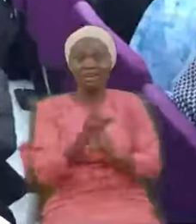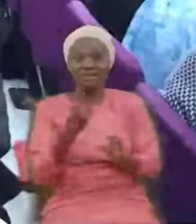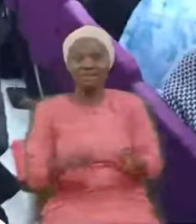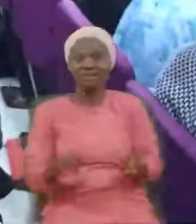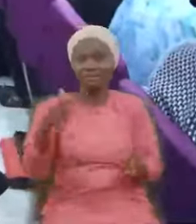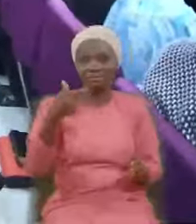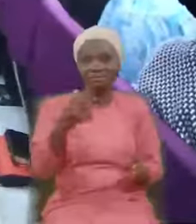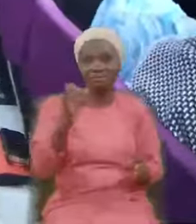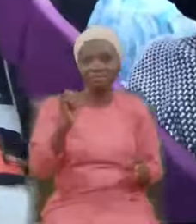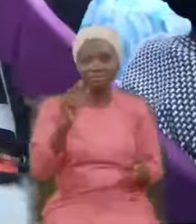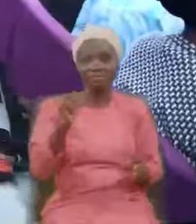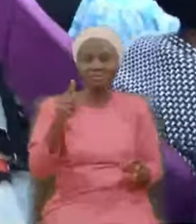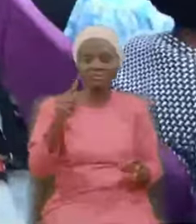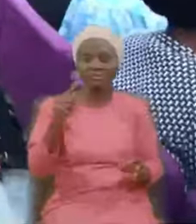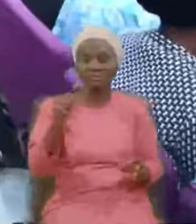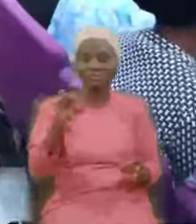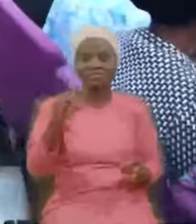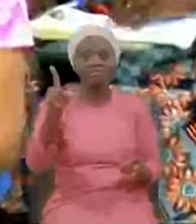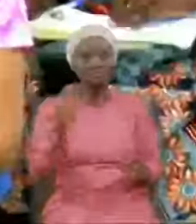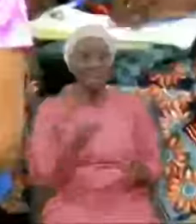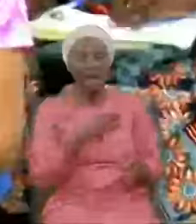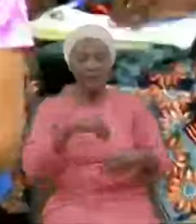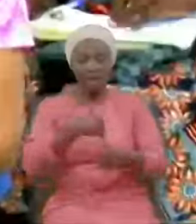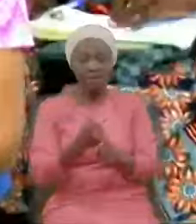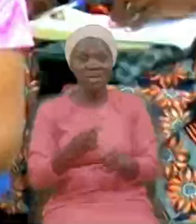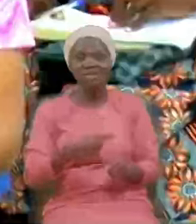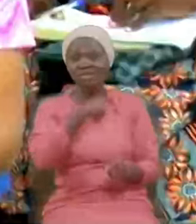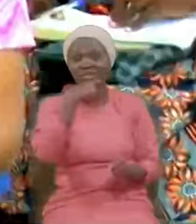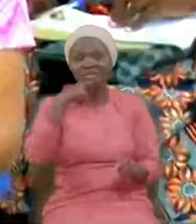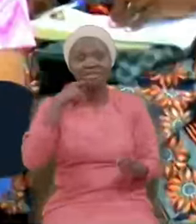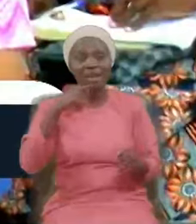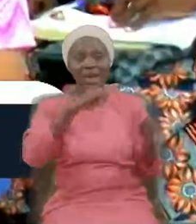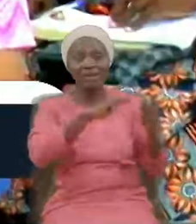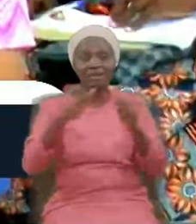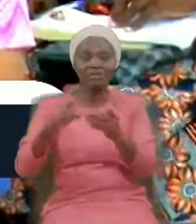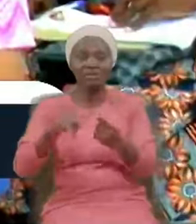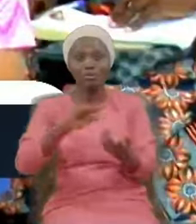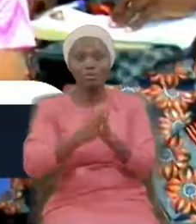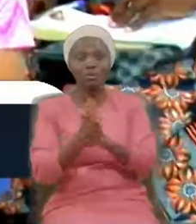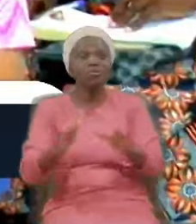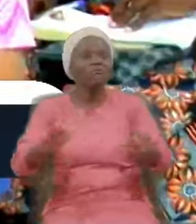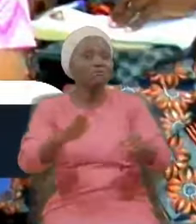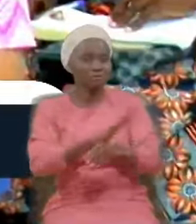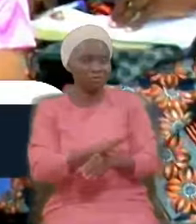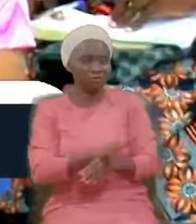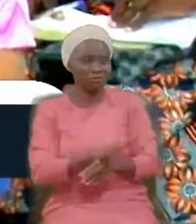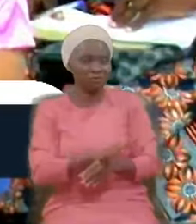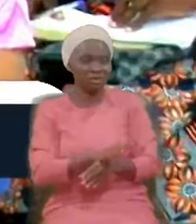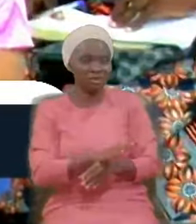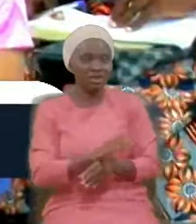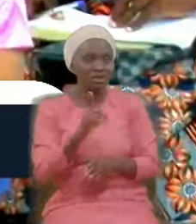peuplera des villes désertes. Ne crains pas. Vous êtes là, ne crains